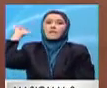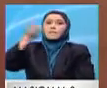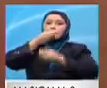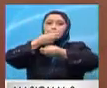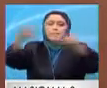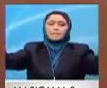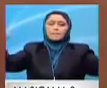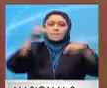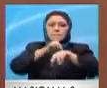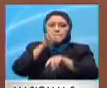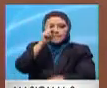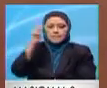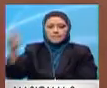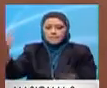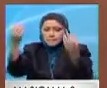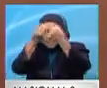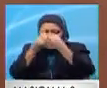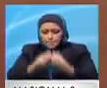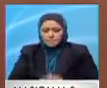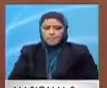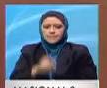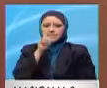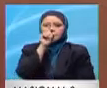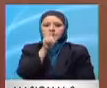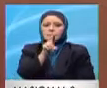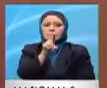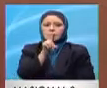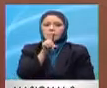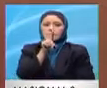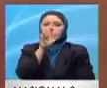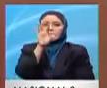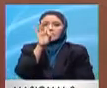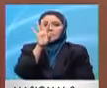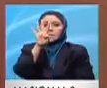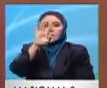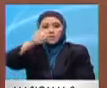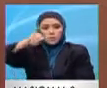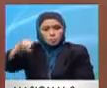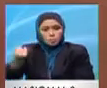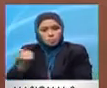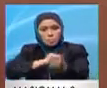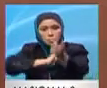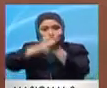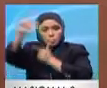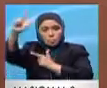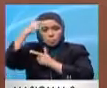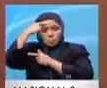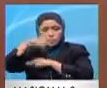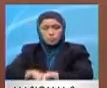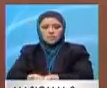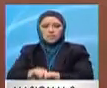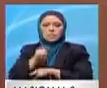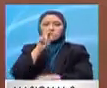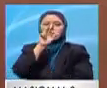sejumlah 194 juta yang diluluskan kepada